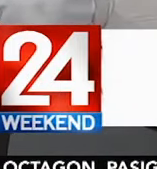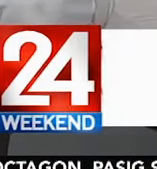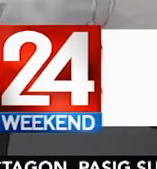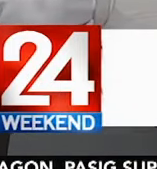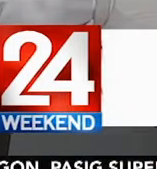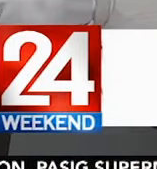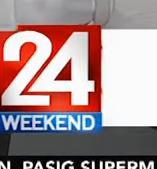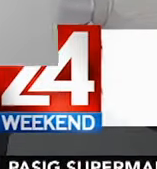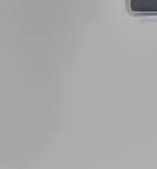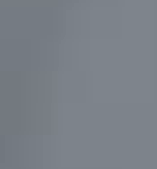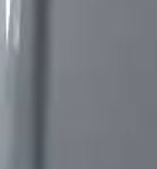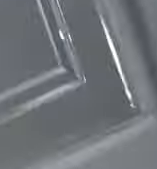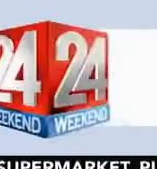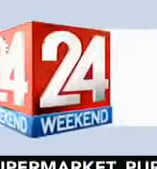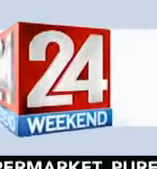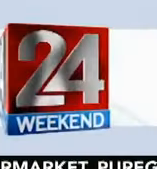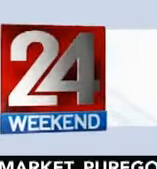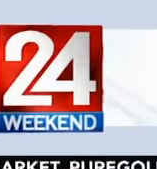git.